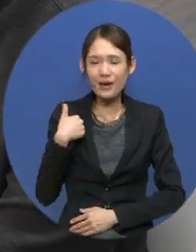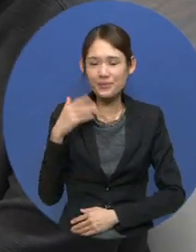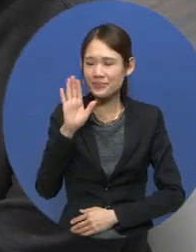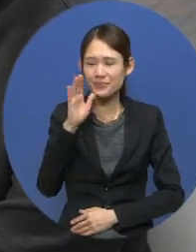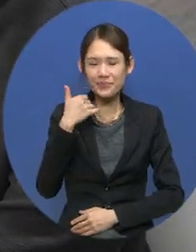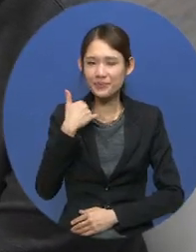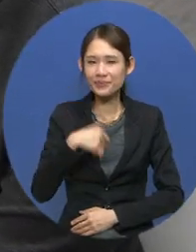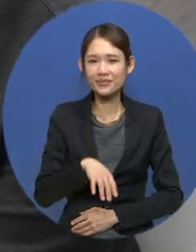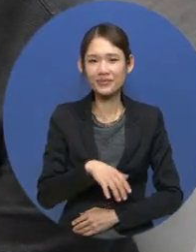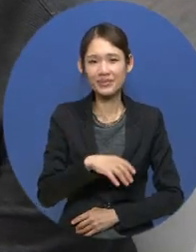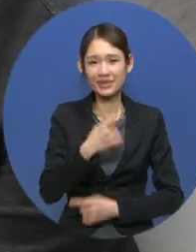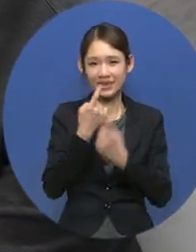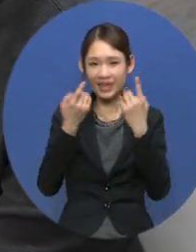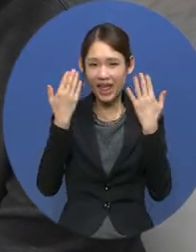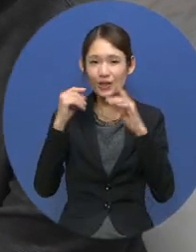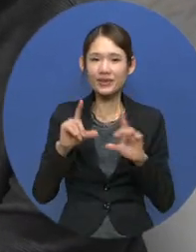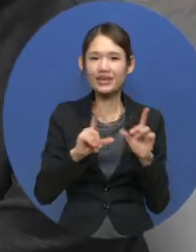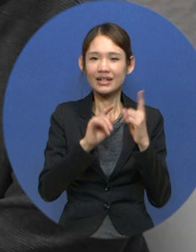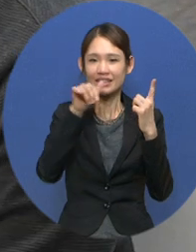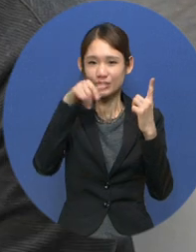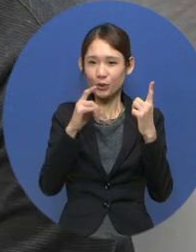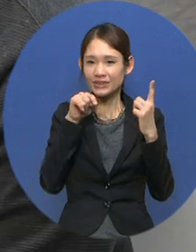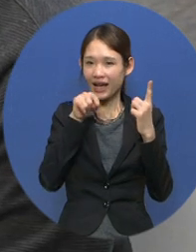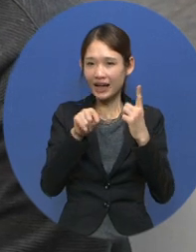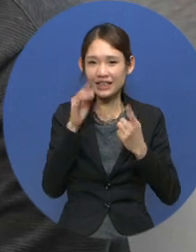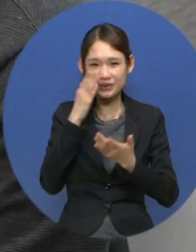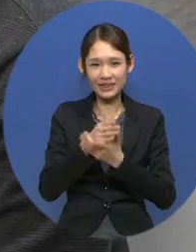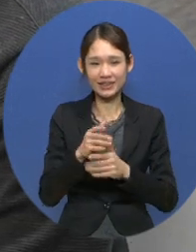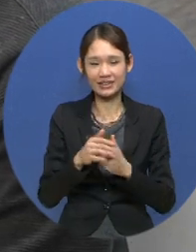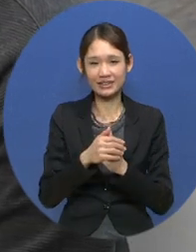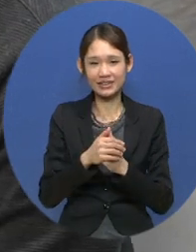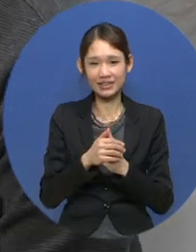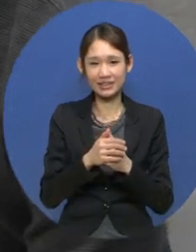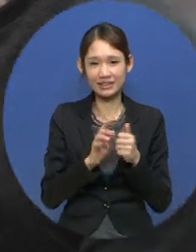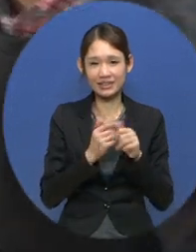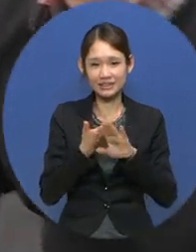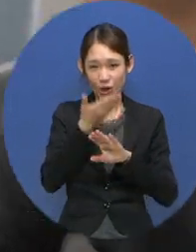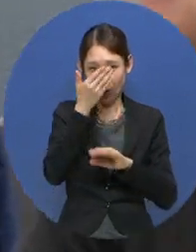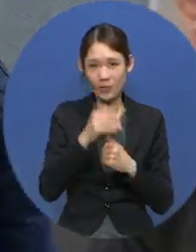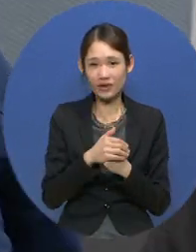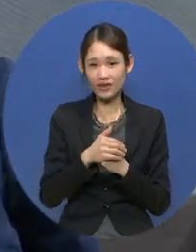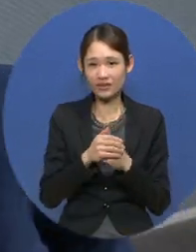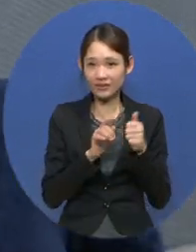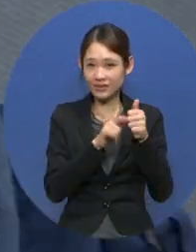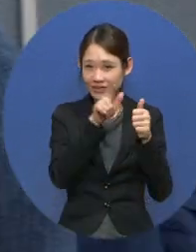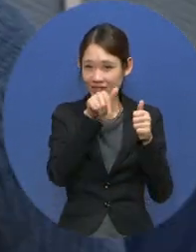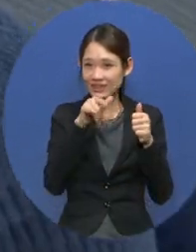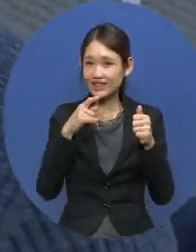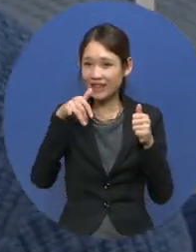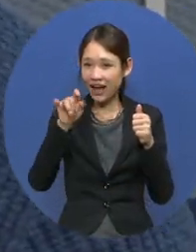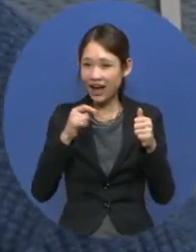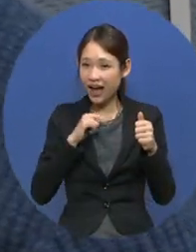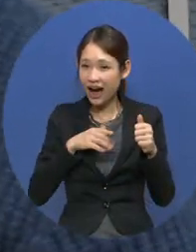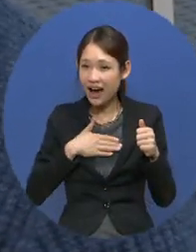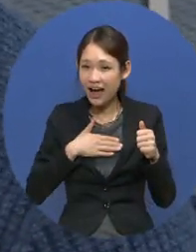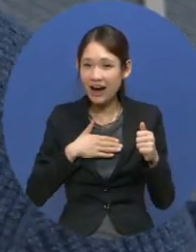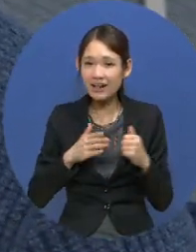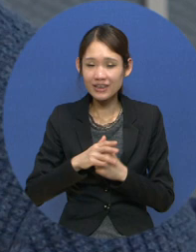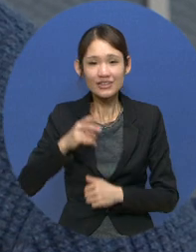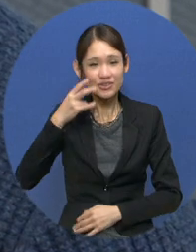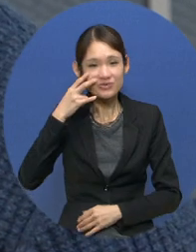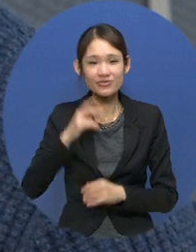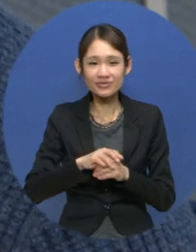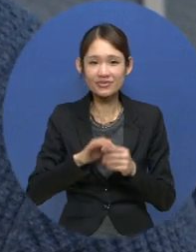절대 대학교 생활일 때 1교시는 나갈 수 없어. 아니. 희강이가 대학 선배잖아. 네. 그러니까 희강이가 잘 알 거 아니야. 그렇지? 네.